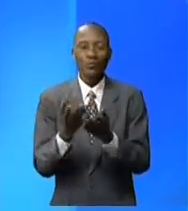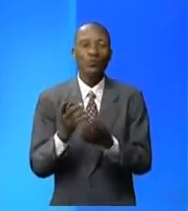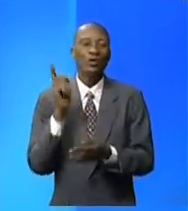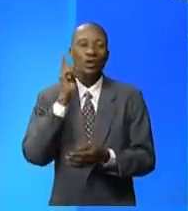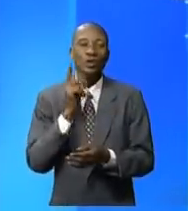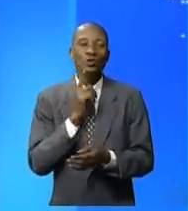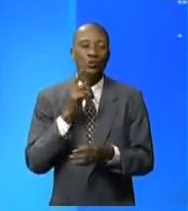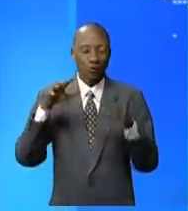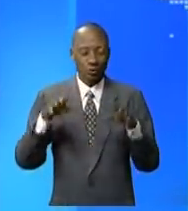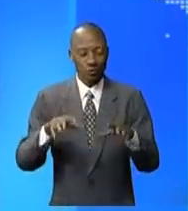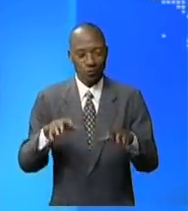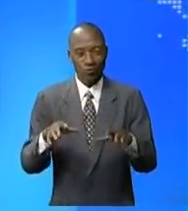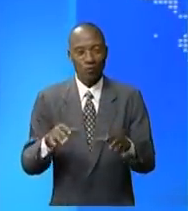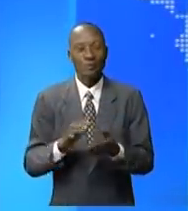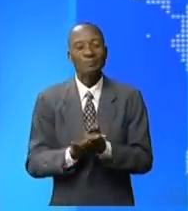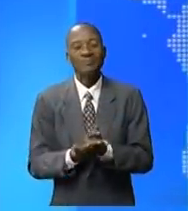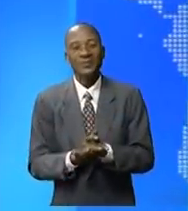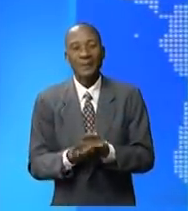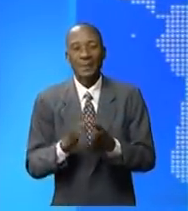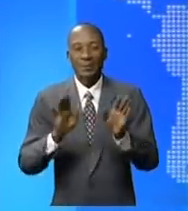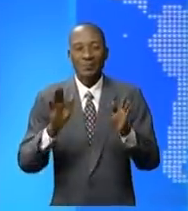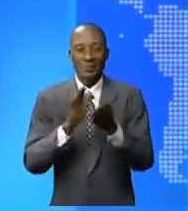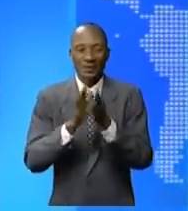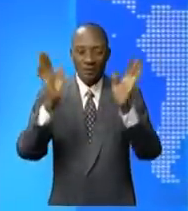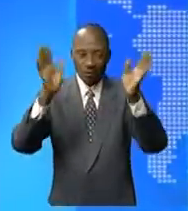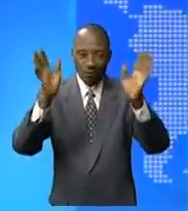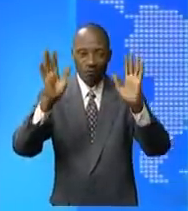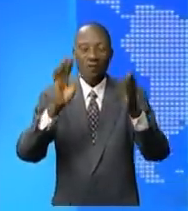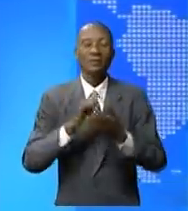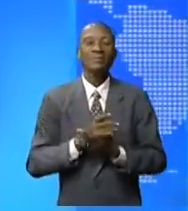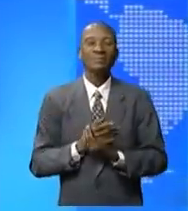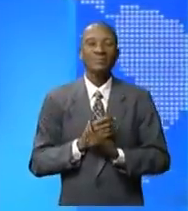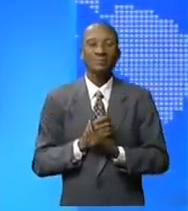Nyangitabou, Patricia Ungu et Diane Balaka. Merci de l'avoir suivi. À très vite. Au revoir.